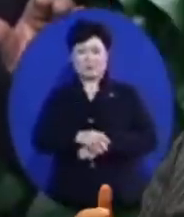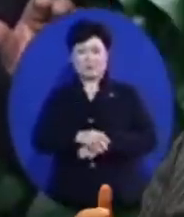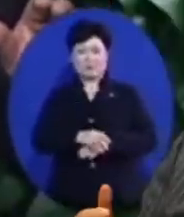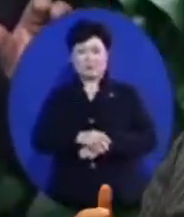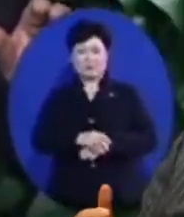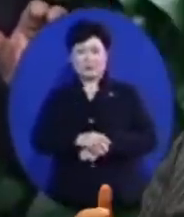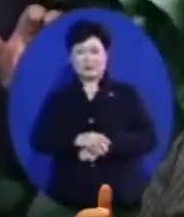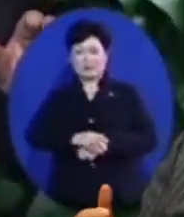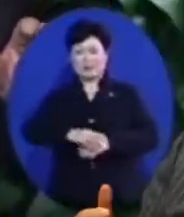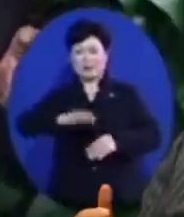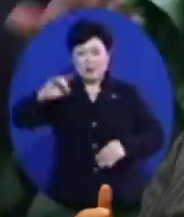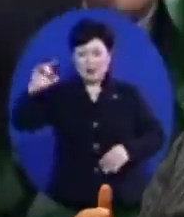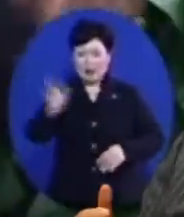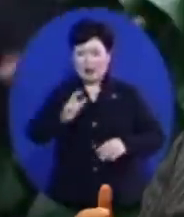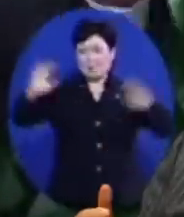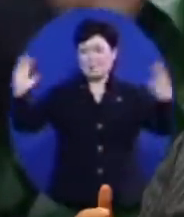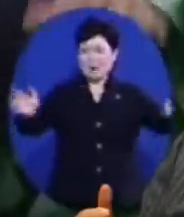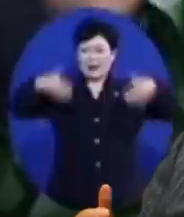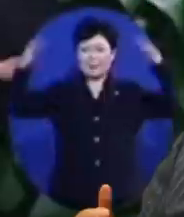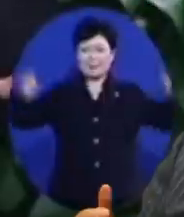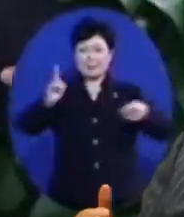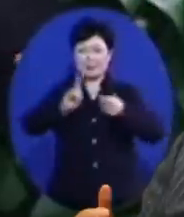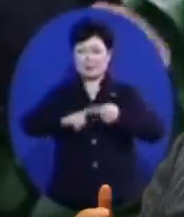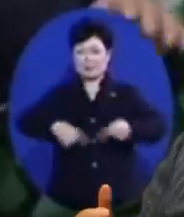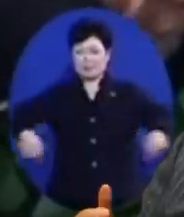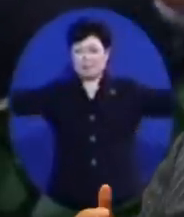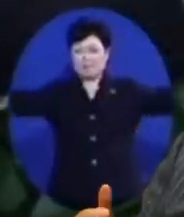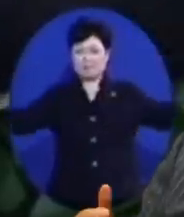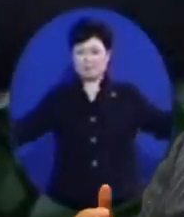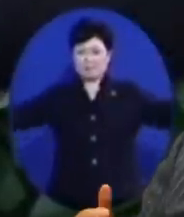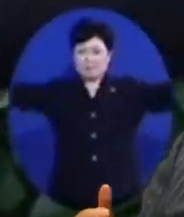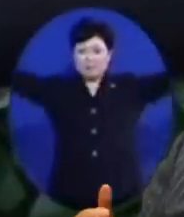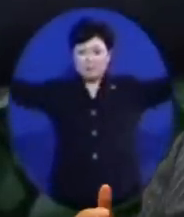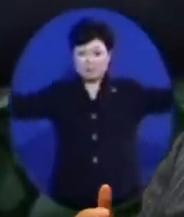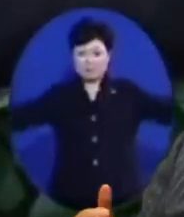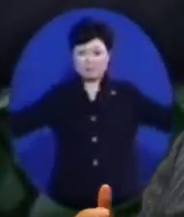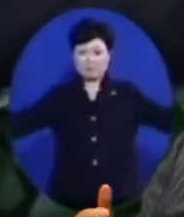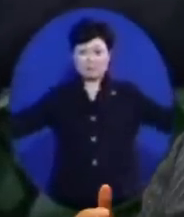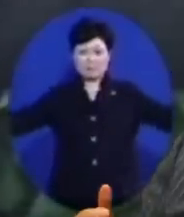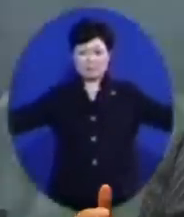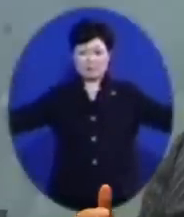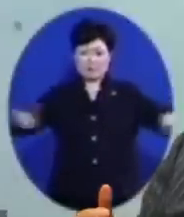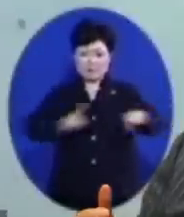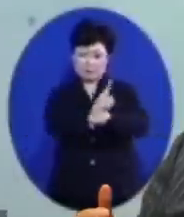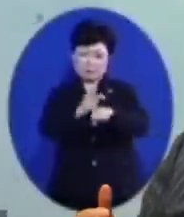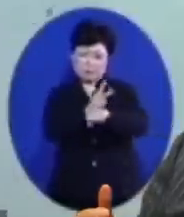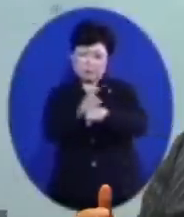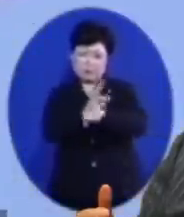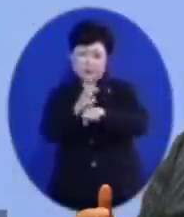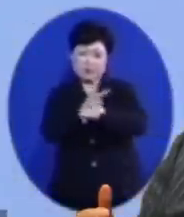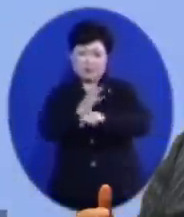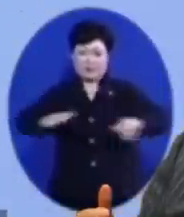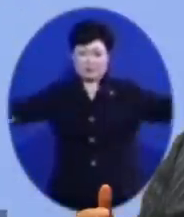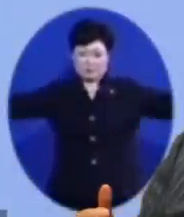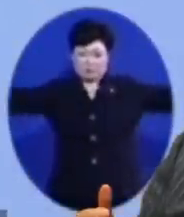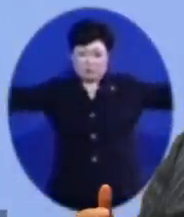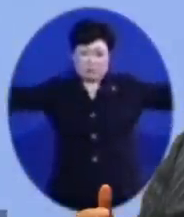흐르는 길 위에 올라타기 위해서 날개 몇 번 치고 그 다음에는 몇 시간이고 날개를 펼치고